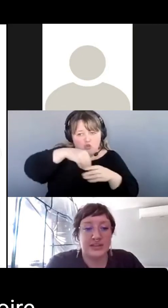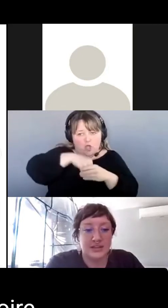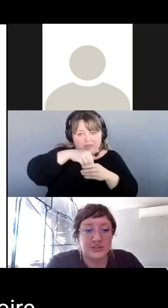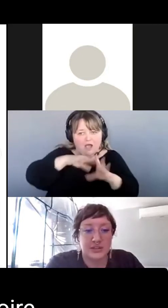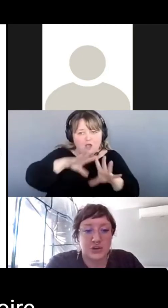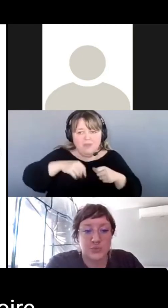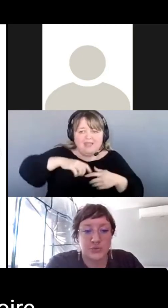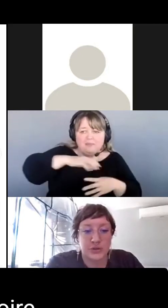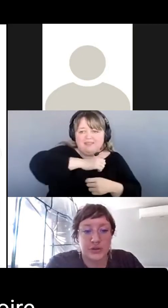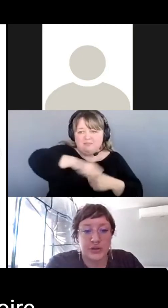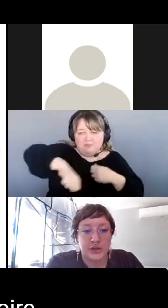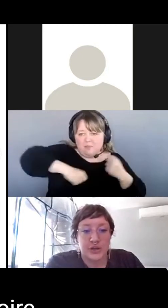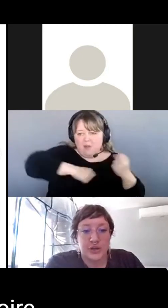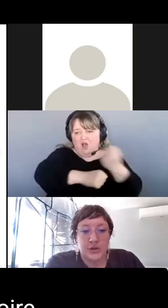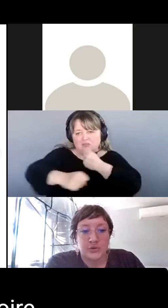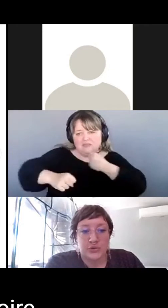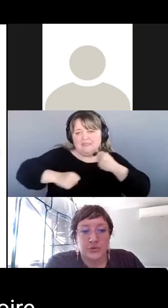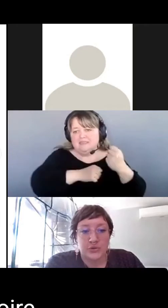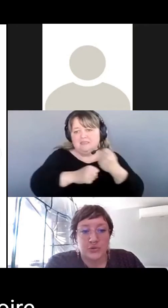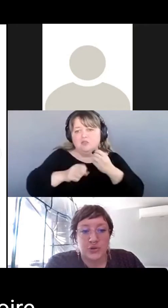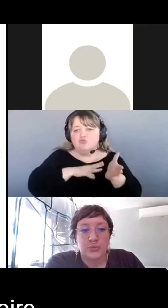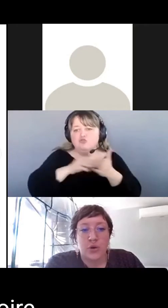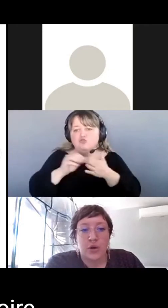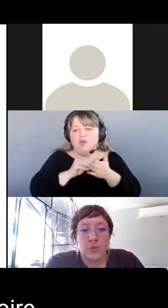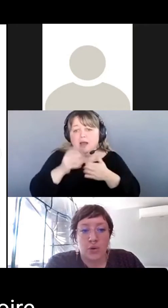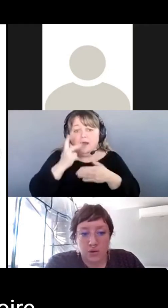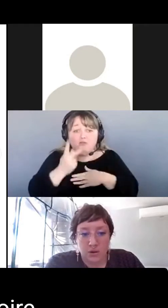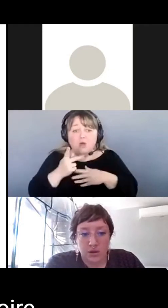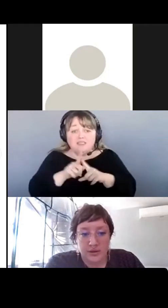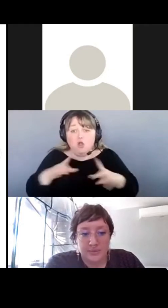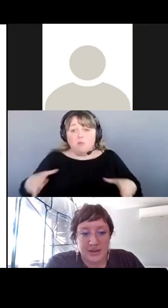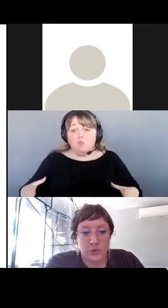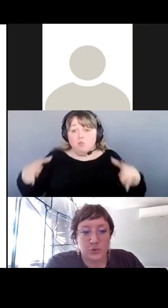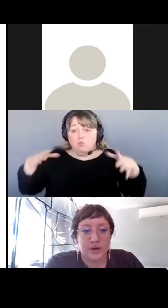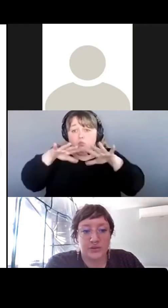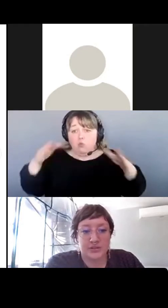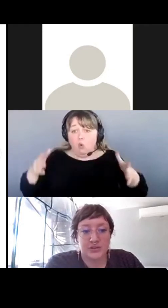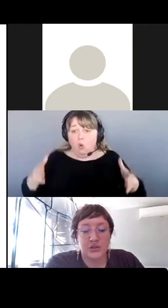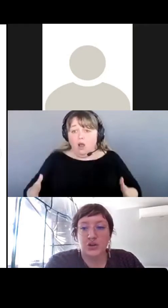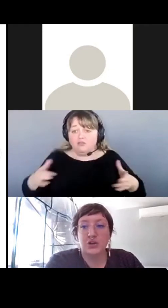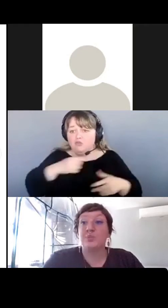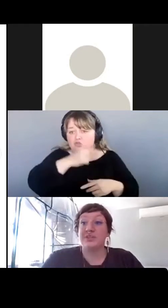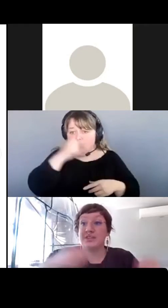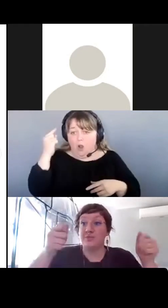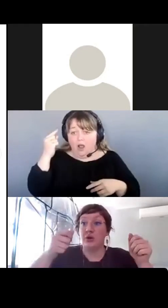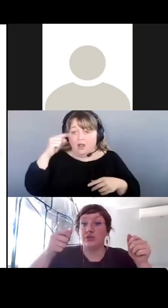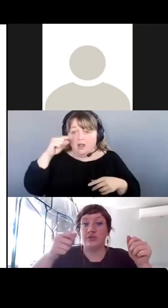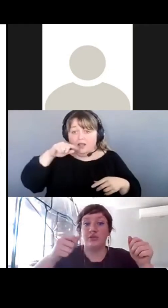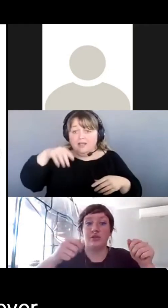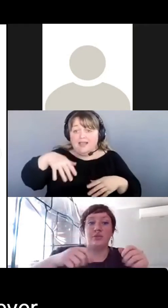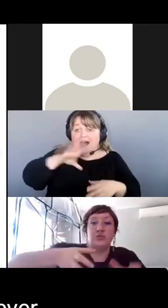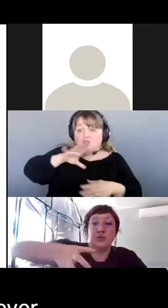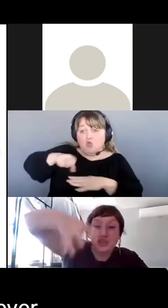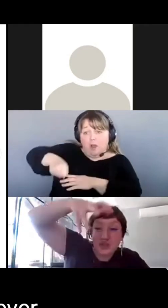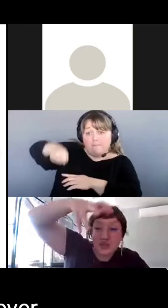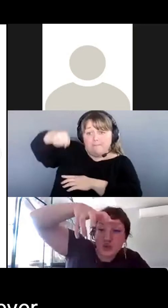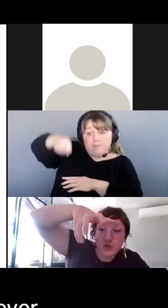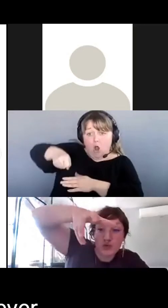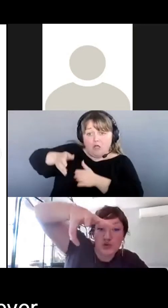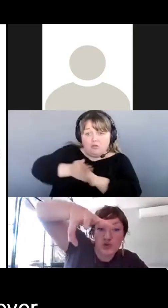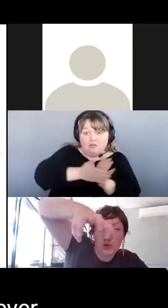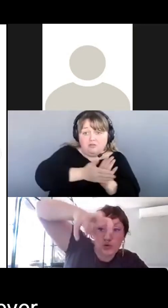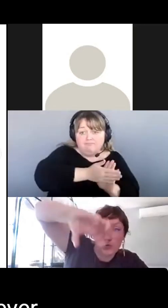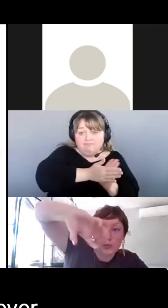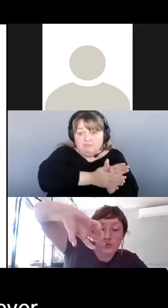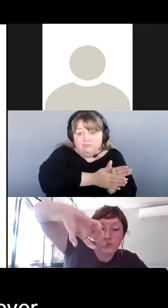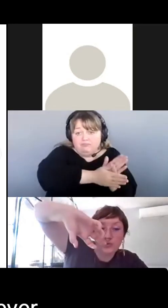vous voyez, là, c'est comme une genre de boîte noire. Bien, l'autre bord de ça, il y a comme une petite porte. Puis aussi, sur le dessus,